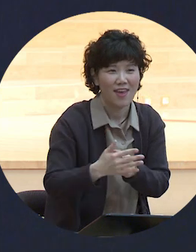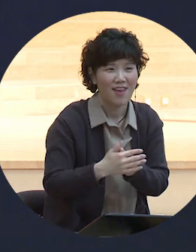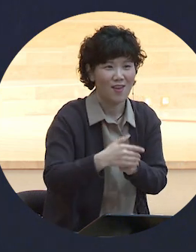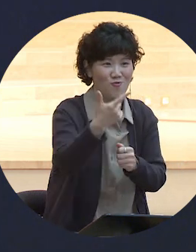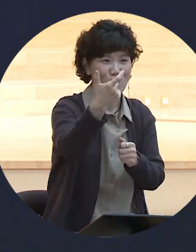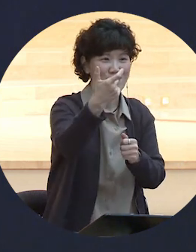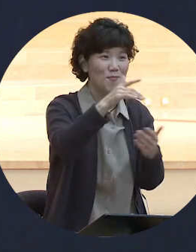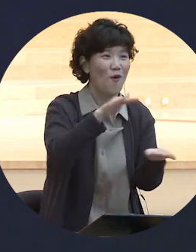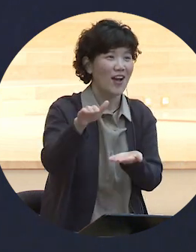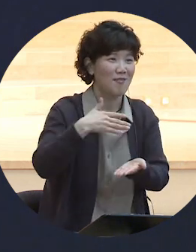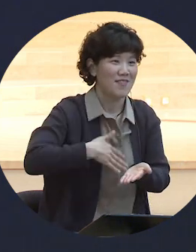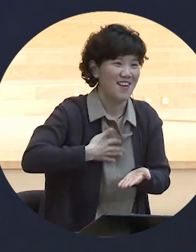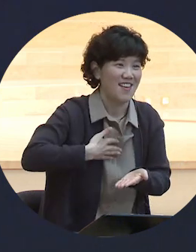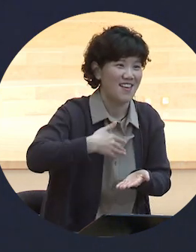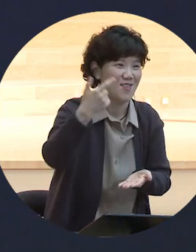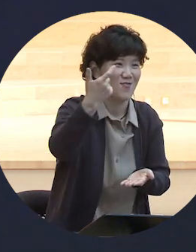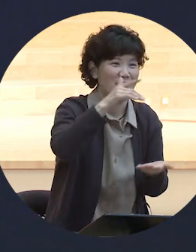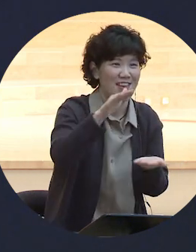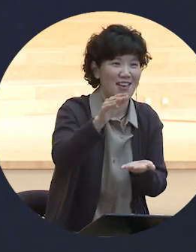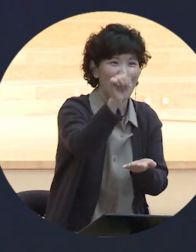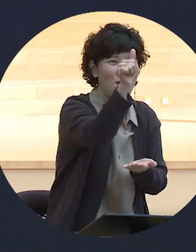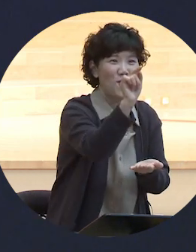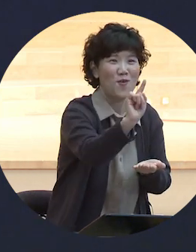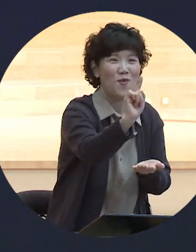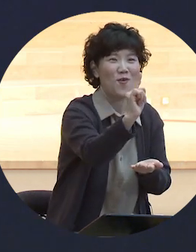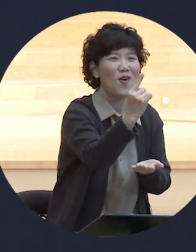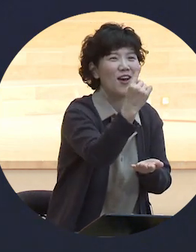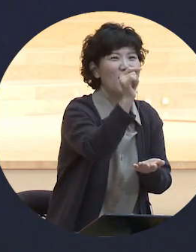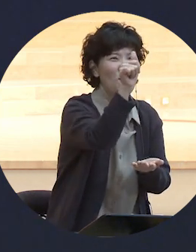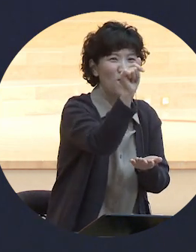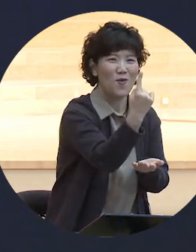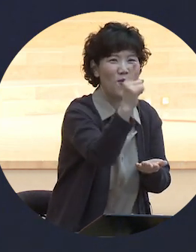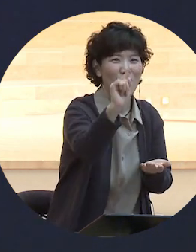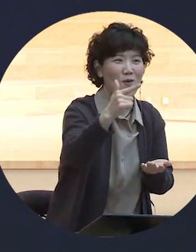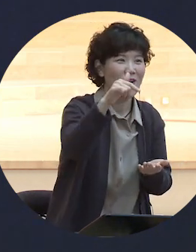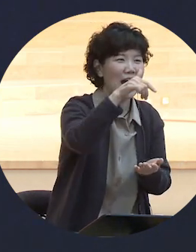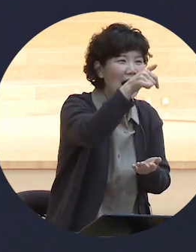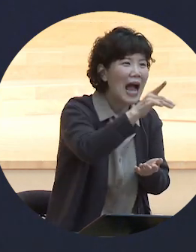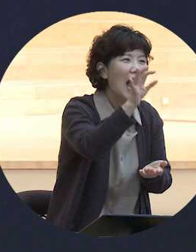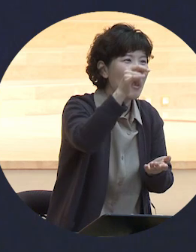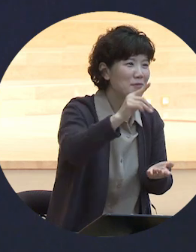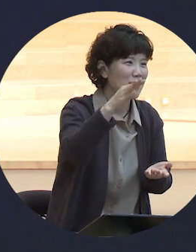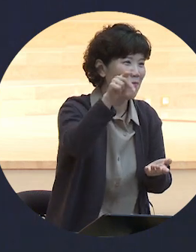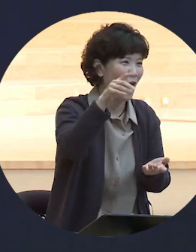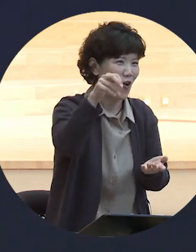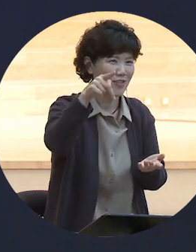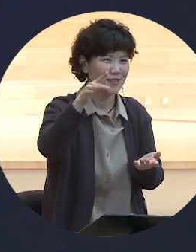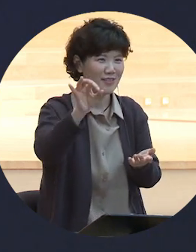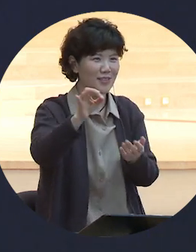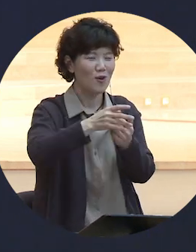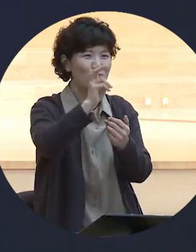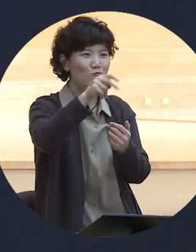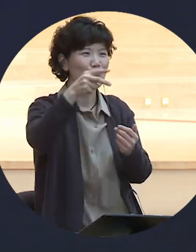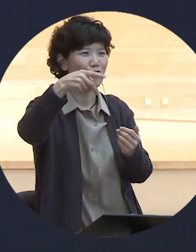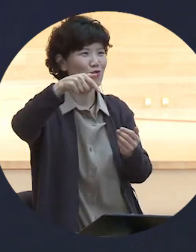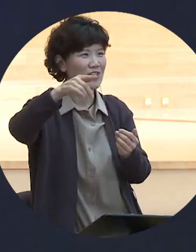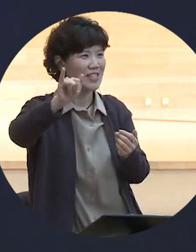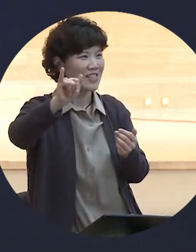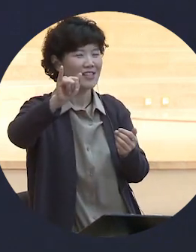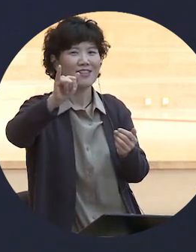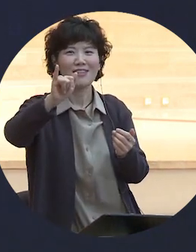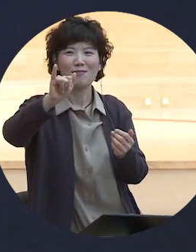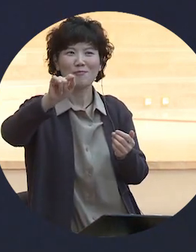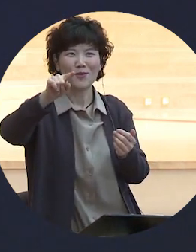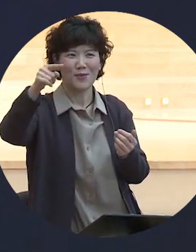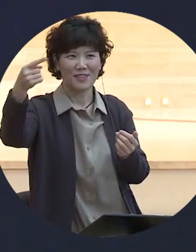환갑. 여러분 환갑의 뜻을 아시죠? 갑을병정 무기 경신 임계라고 해가지고